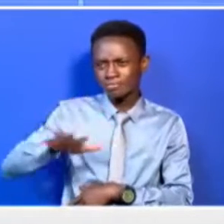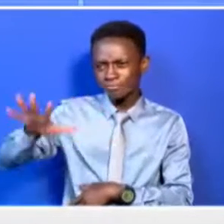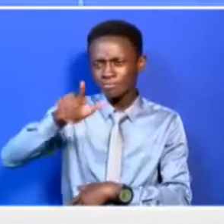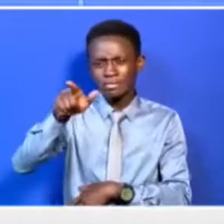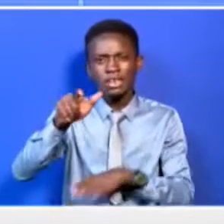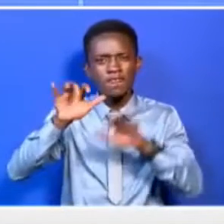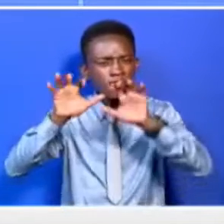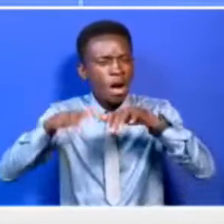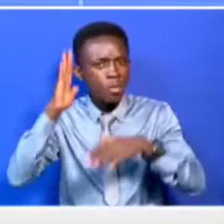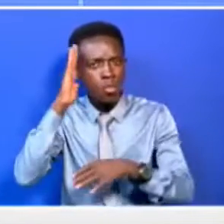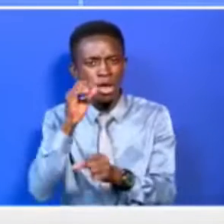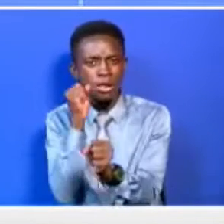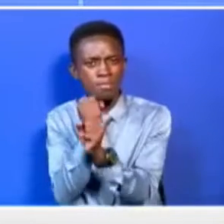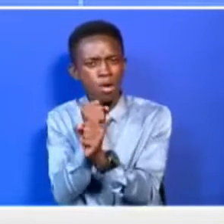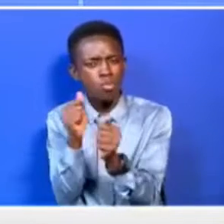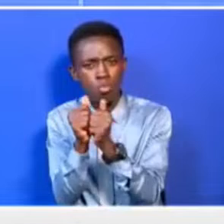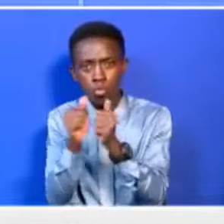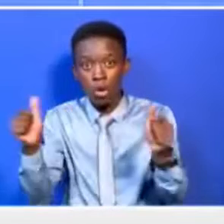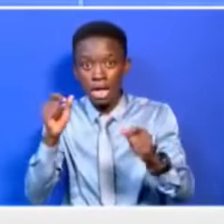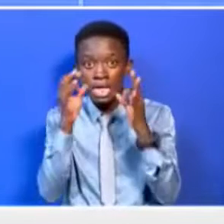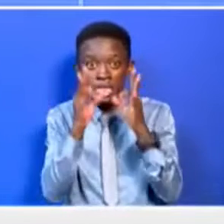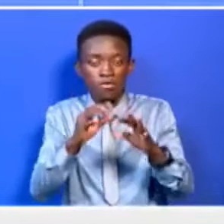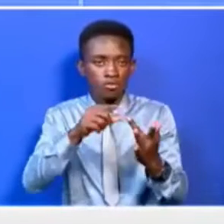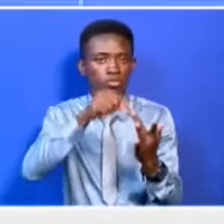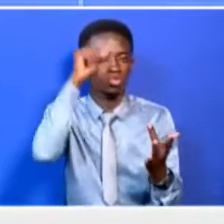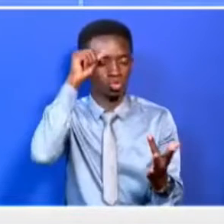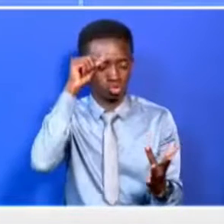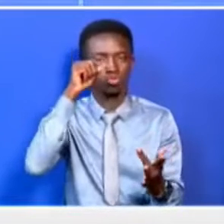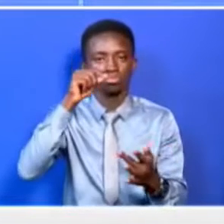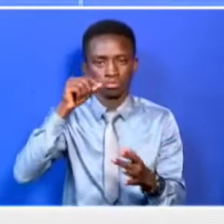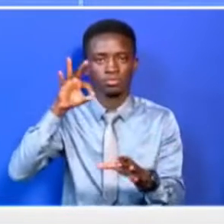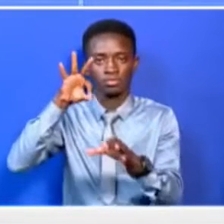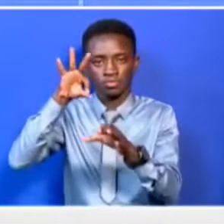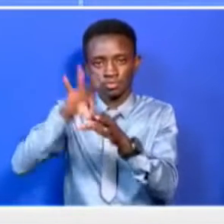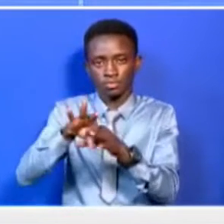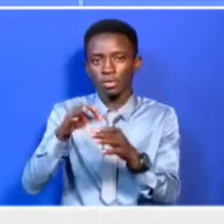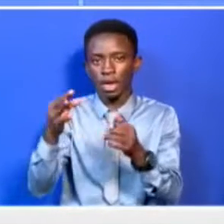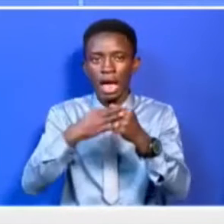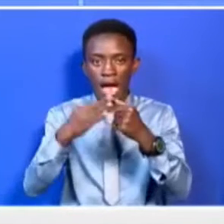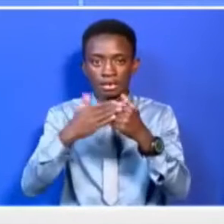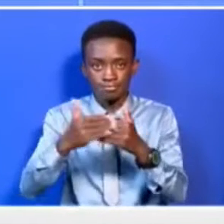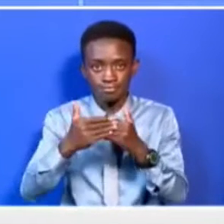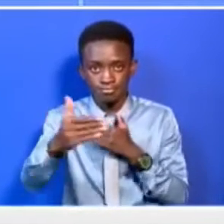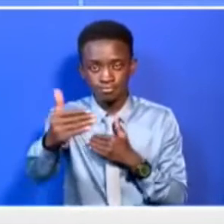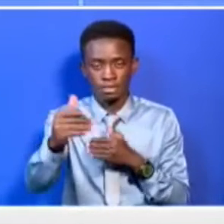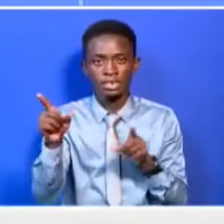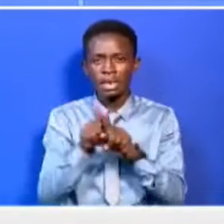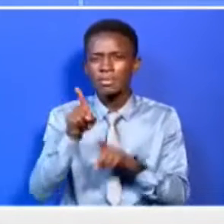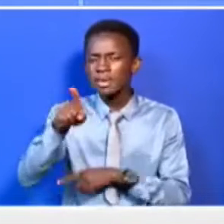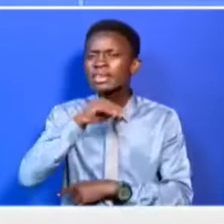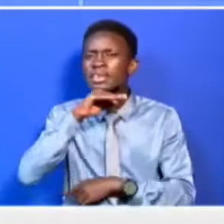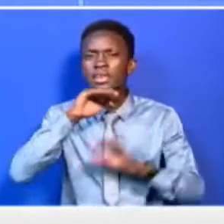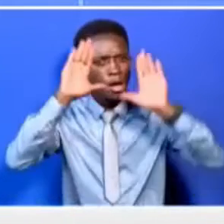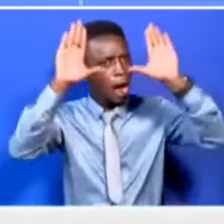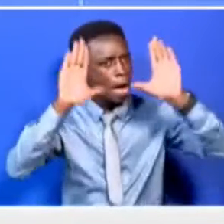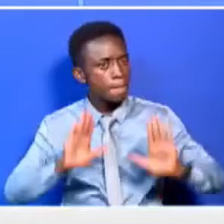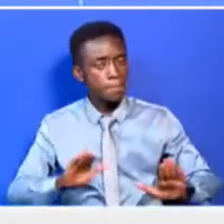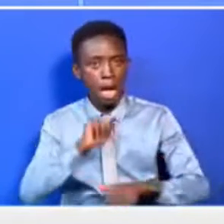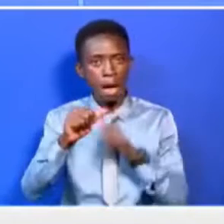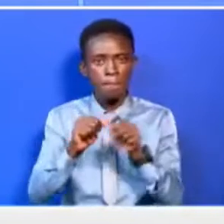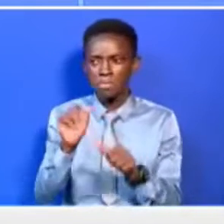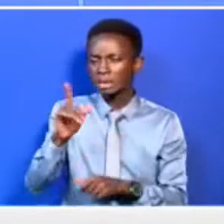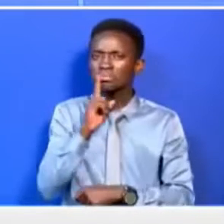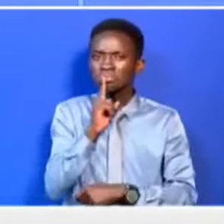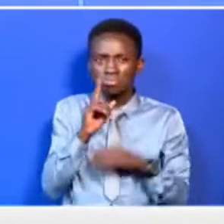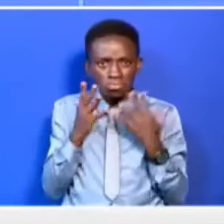iwapo wachamchagua kwa rais mwezi Agosti ataleta mabadiliko kwenye sekta ya kilimo akijipigia debe kwa chaguo bora kwa